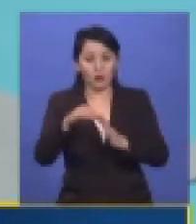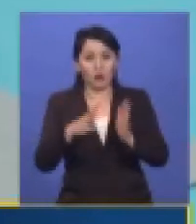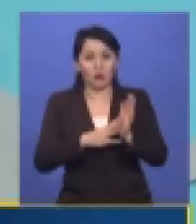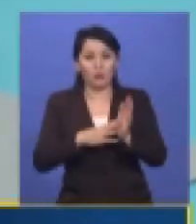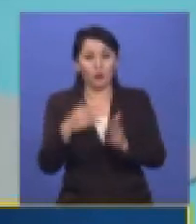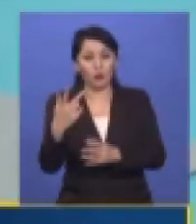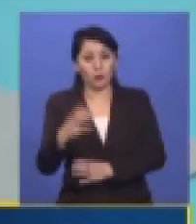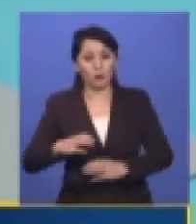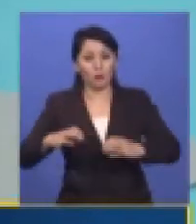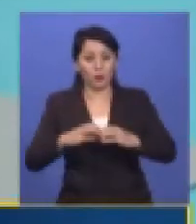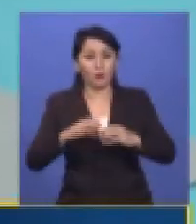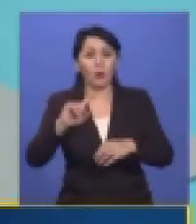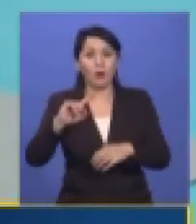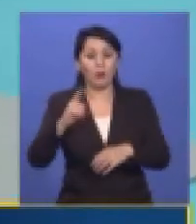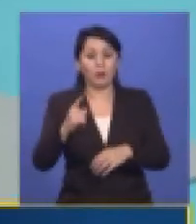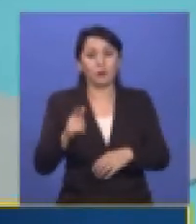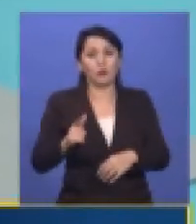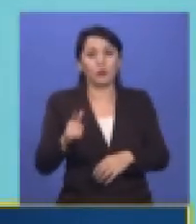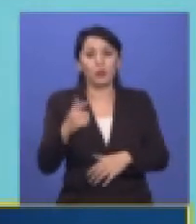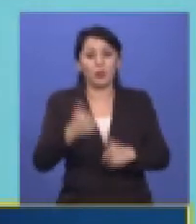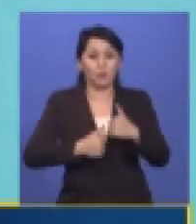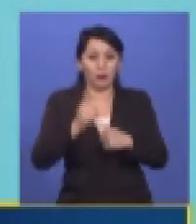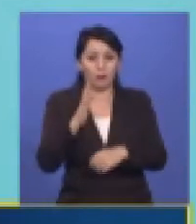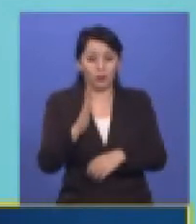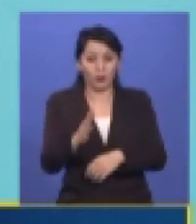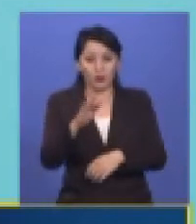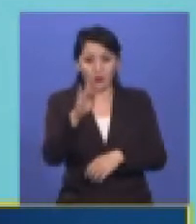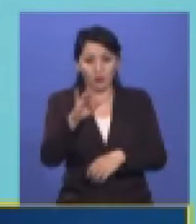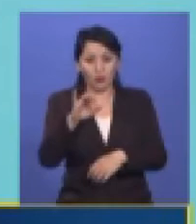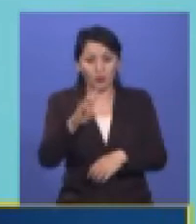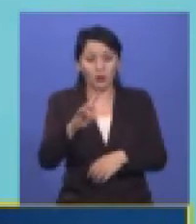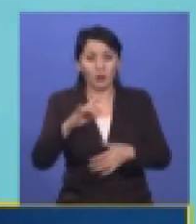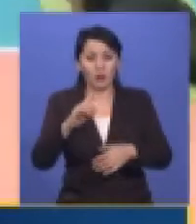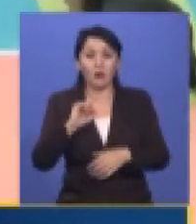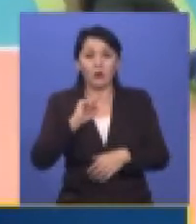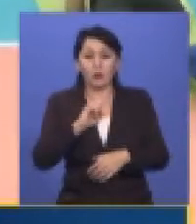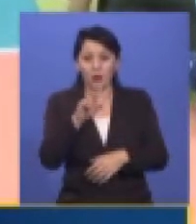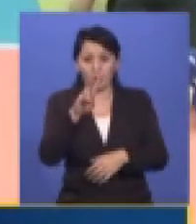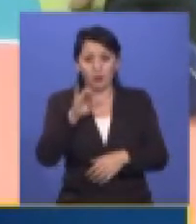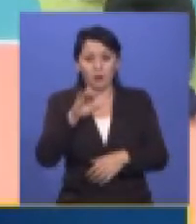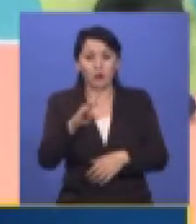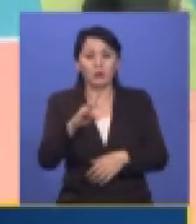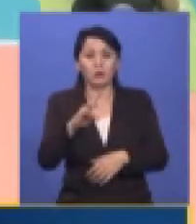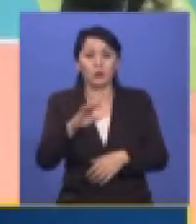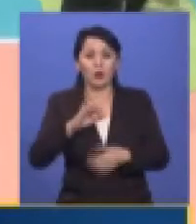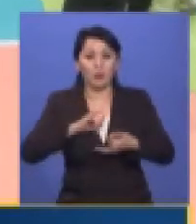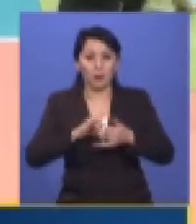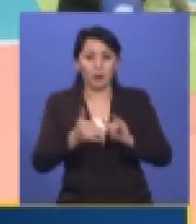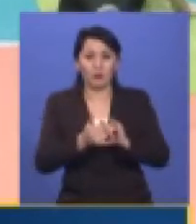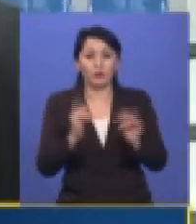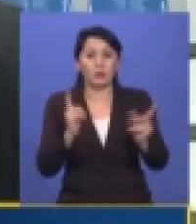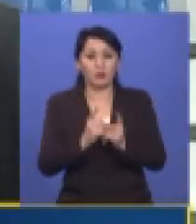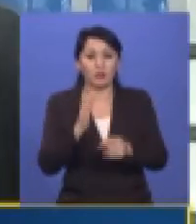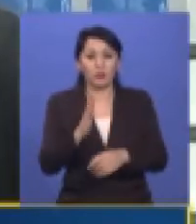3 топқа бөлініп, алғашқы тур ұпайларын өзара сарапқа салады. Қуаныш волейбол клубы талдықорғандық Жетісу және өскемендік Алтай 1 ұжымдарымен бақ